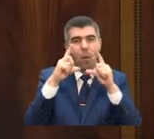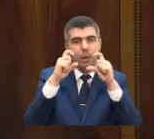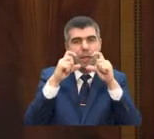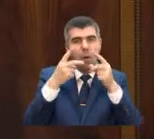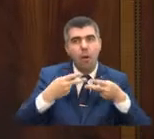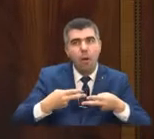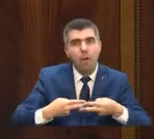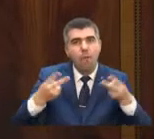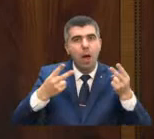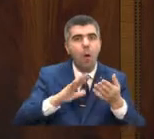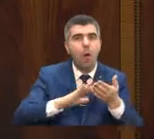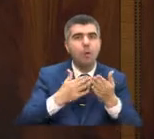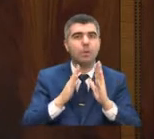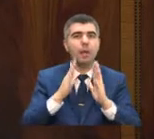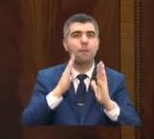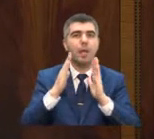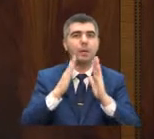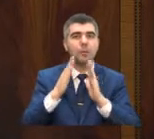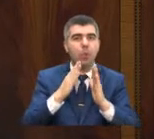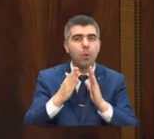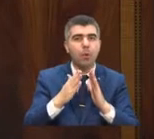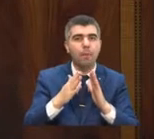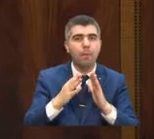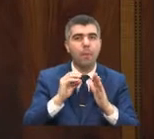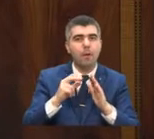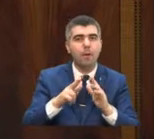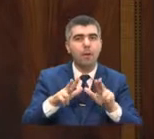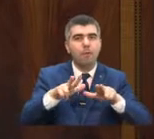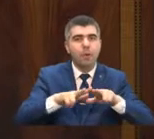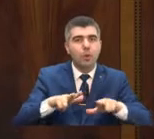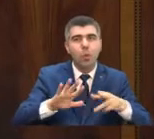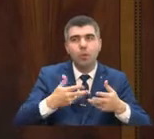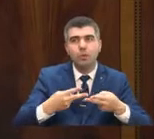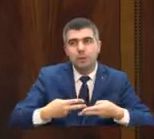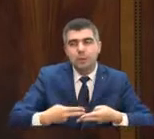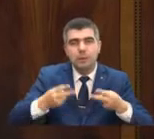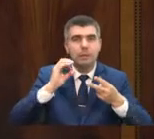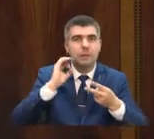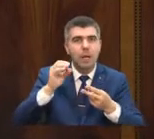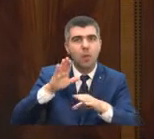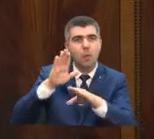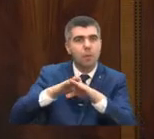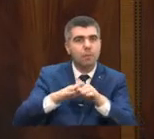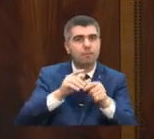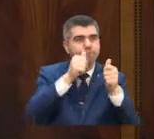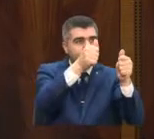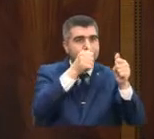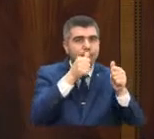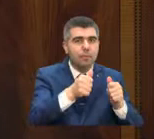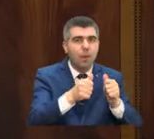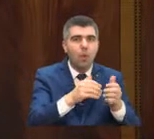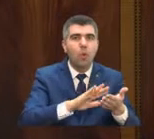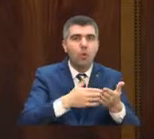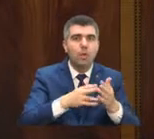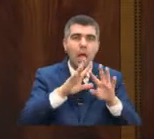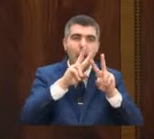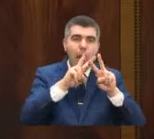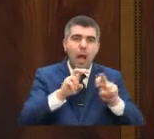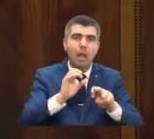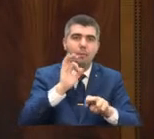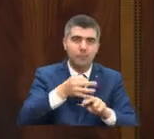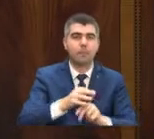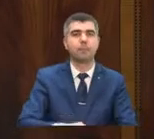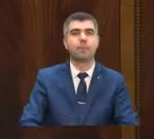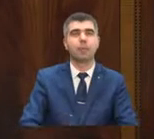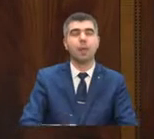على جميع مصالح الأمن الوطني والدرك الملكي والسلطات الإدارية المحلية من أجل التسريع بعملية توقيفهم. وبالفعل